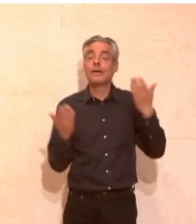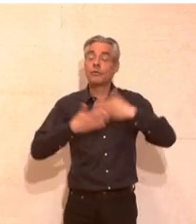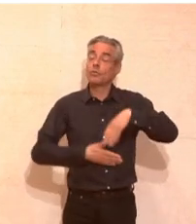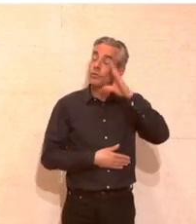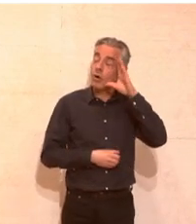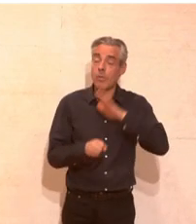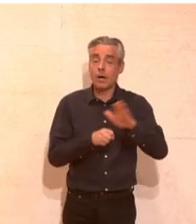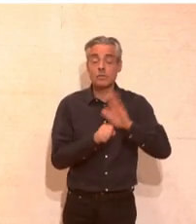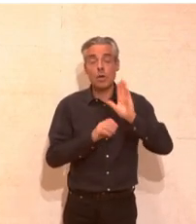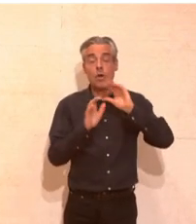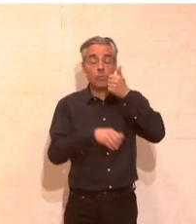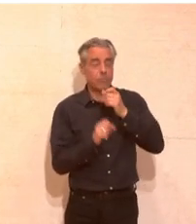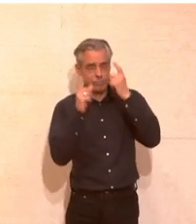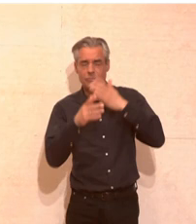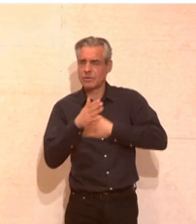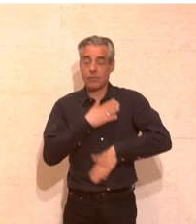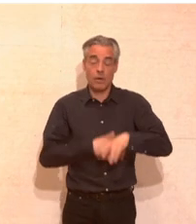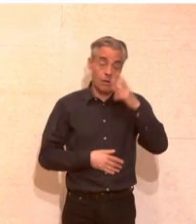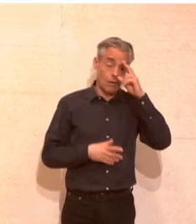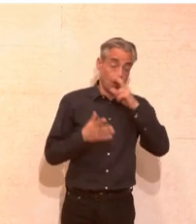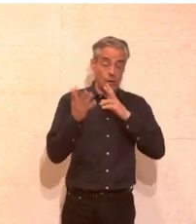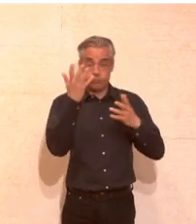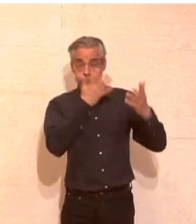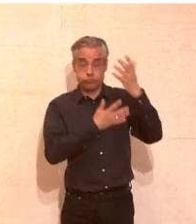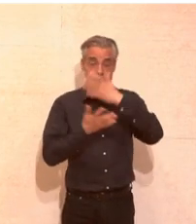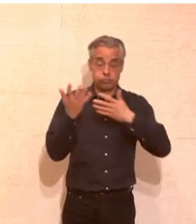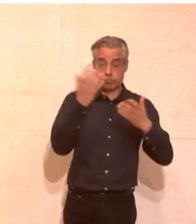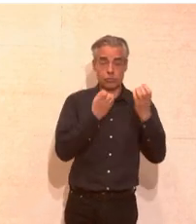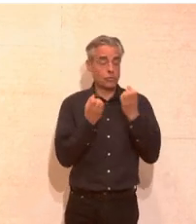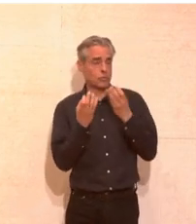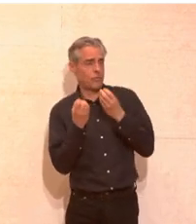vous êtes le lendemain fatigué, vous êtes somnolent, vous êtes souvent